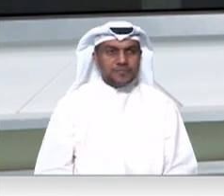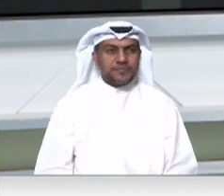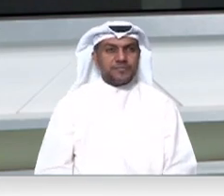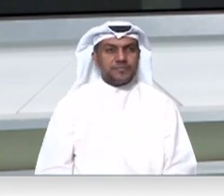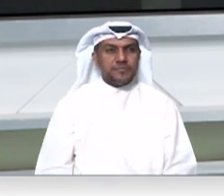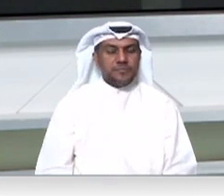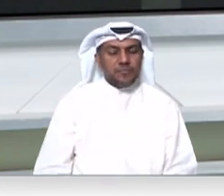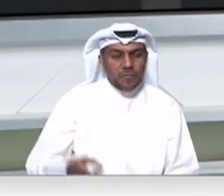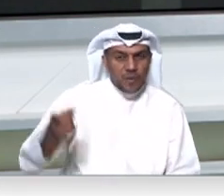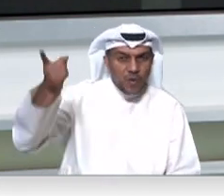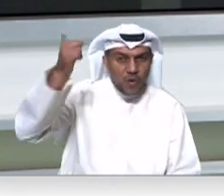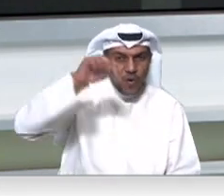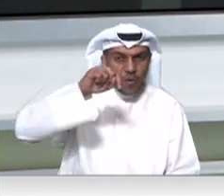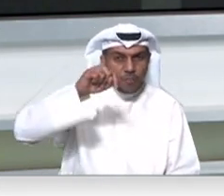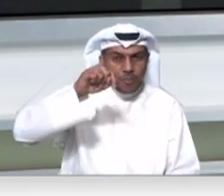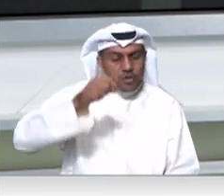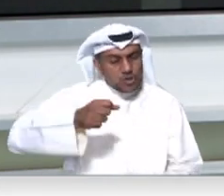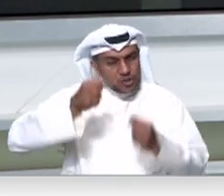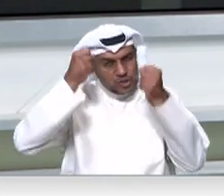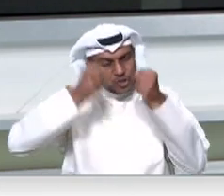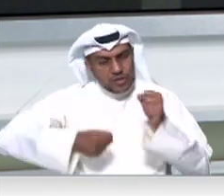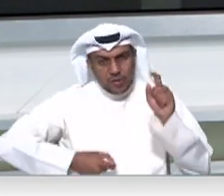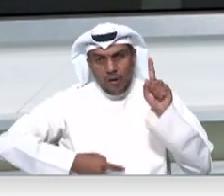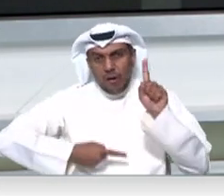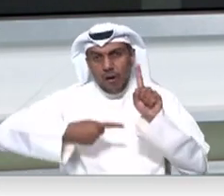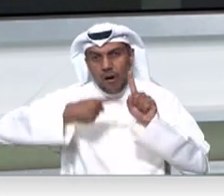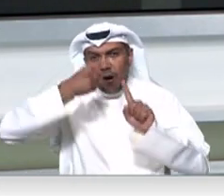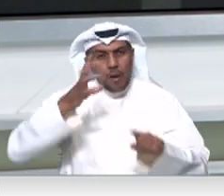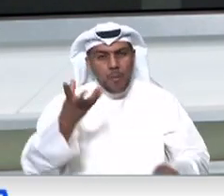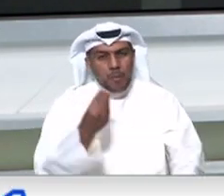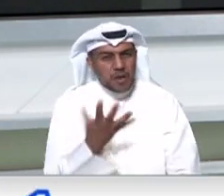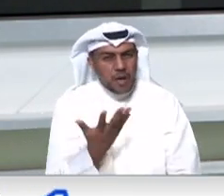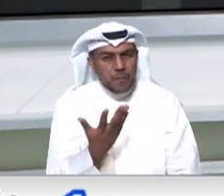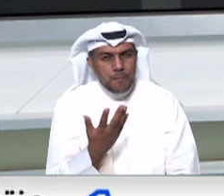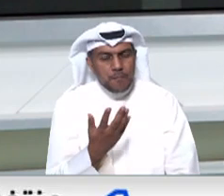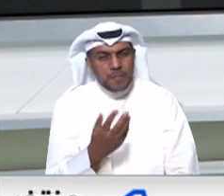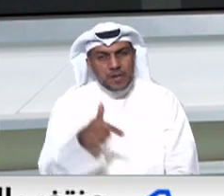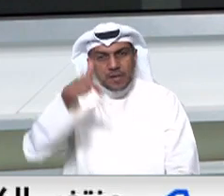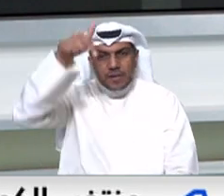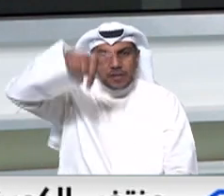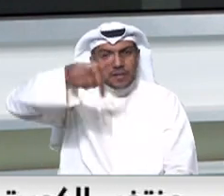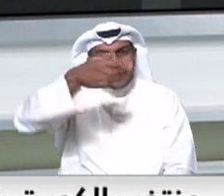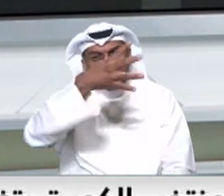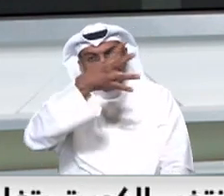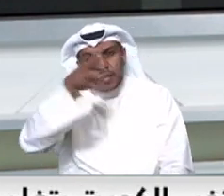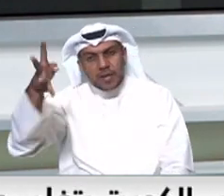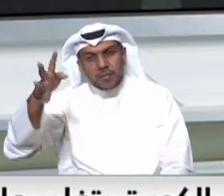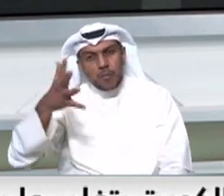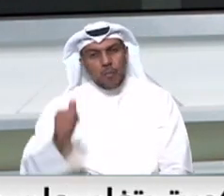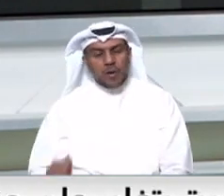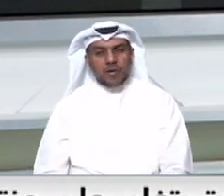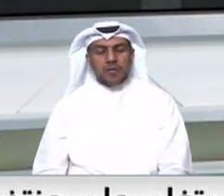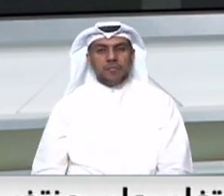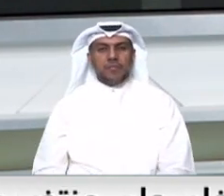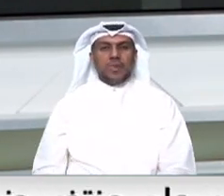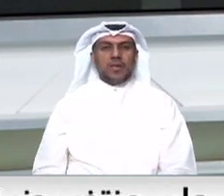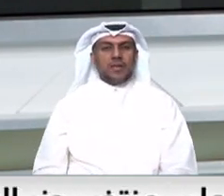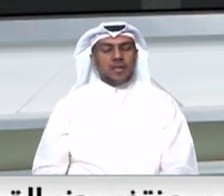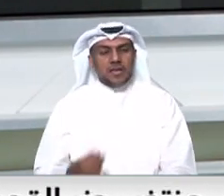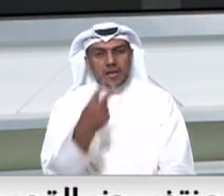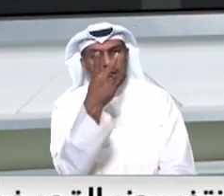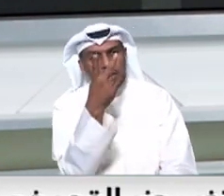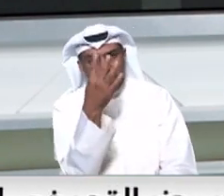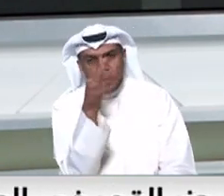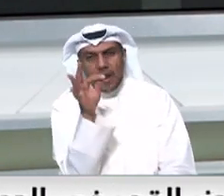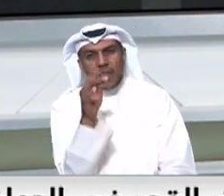يوم الغد أجواء راح تكون شديدة الحرارة، قد تصل العظمى في مدينة الكويت إلى 46، أما الصغرى المتوقع 32